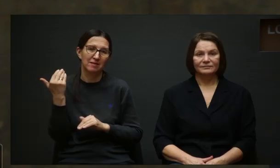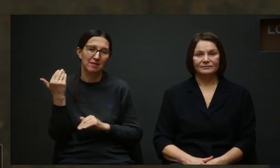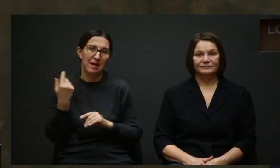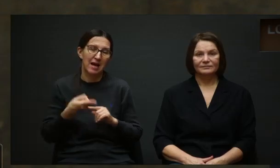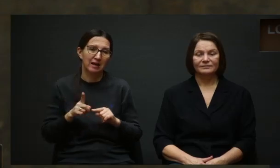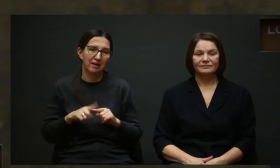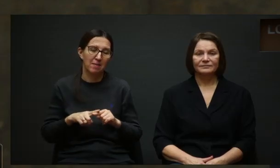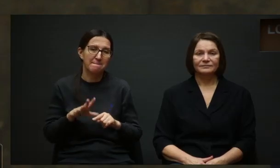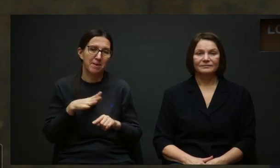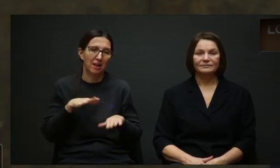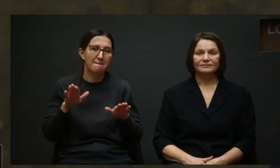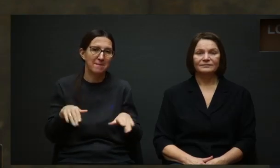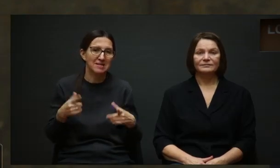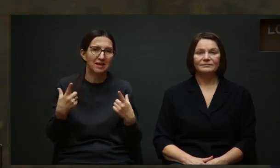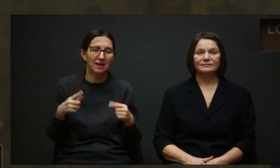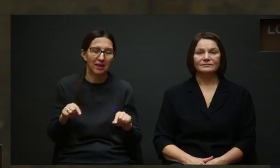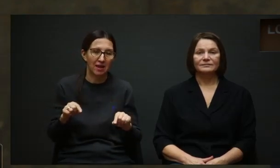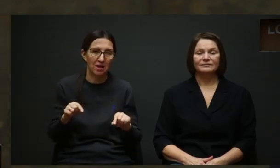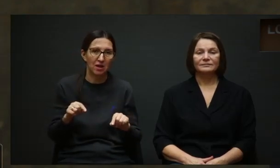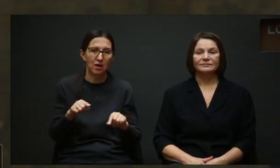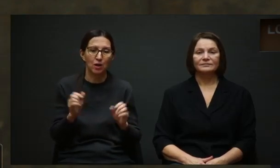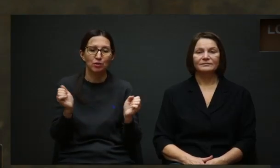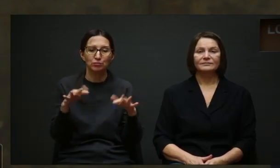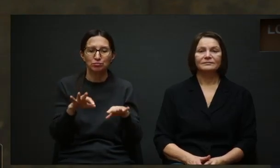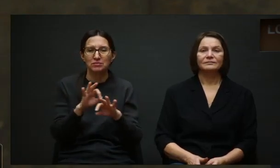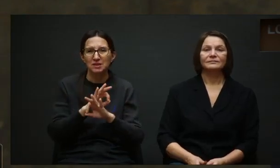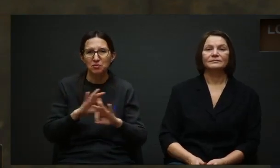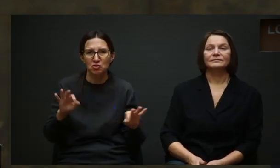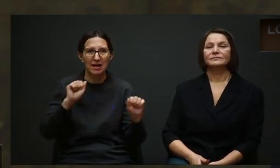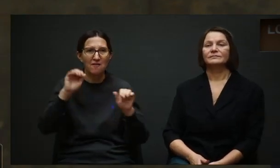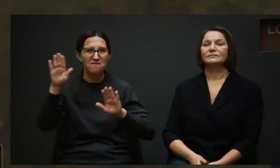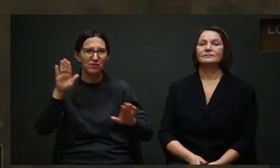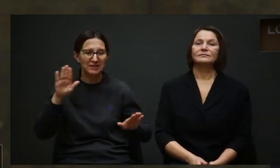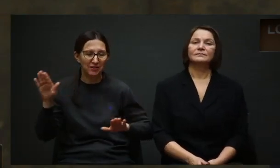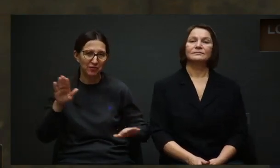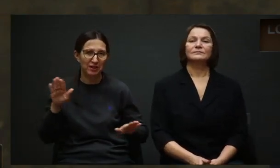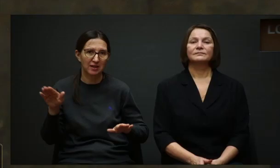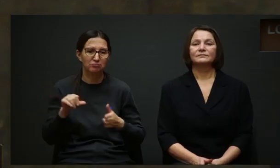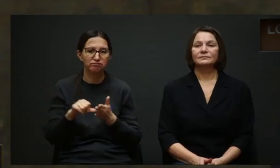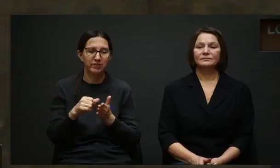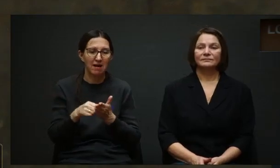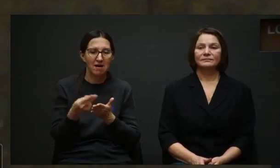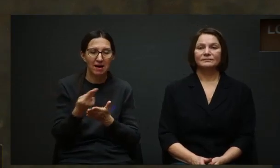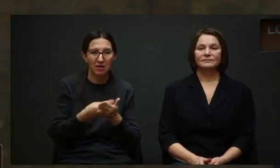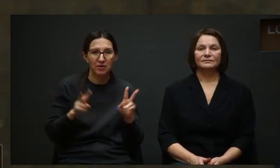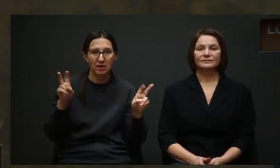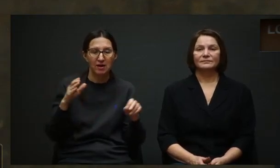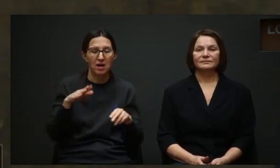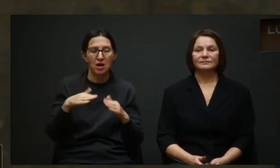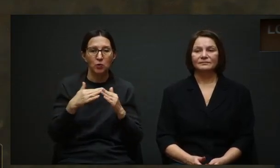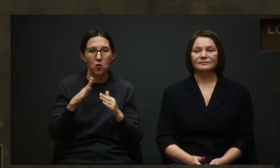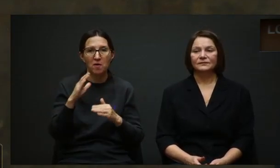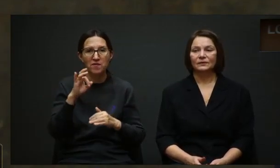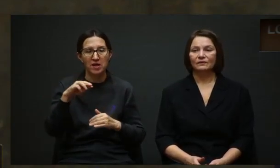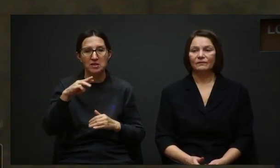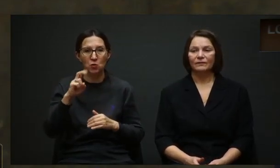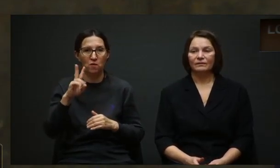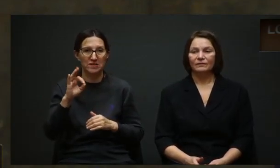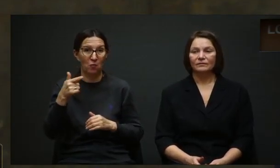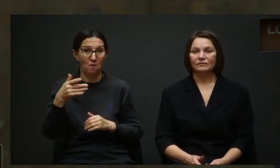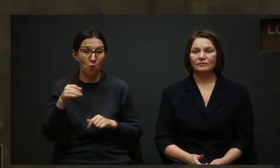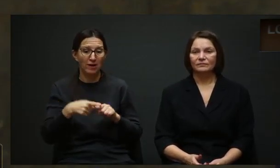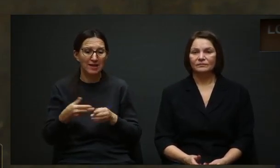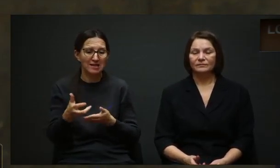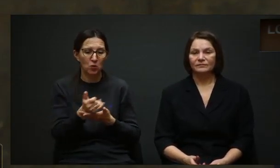это было место, где устраивались замечательные выставки графики. Назывался Дом Верстовского, и собрание графики музея